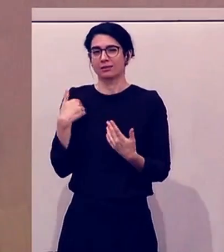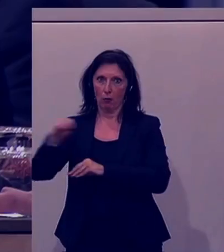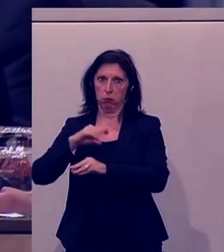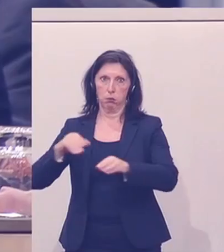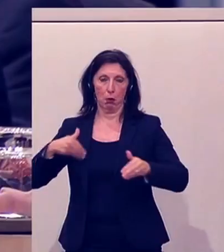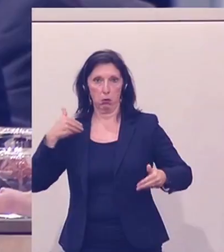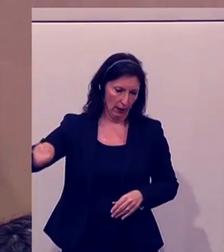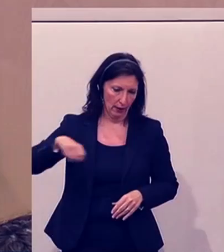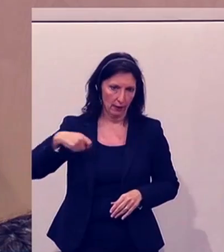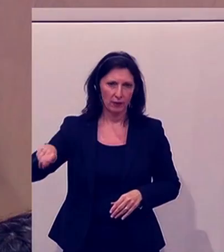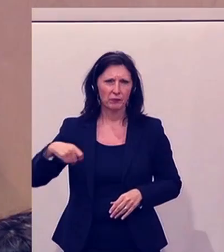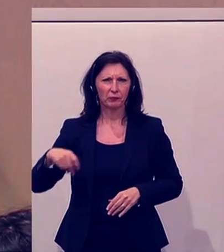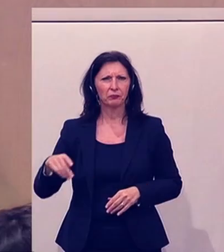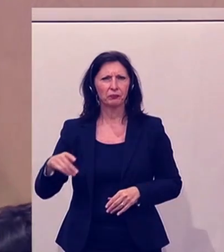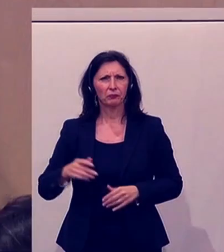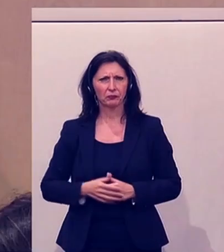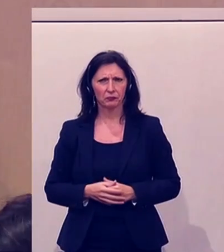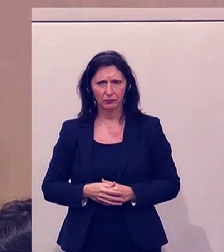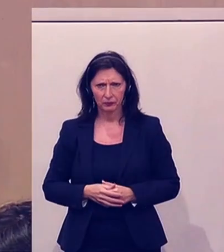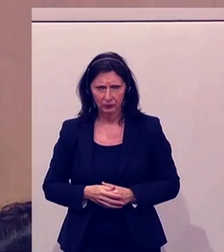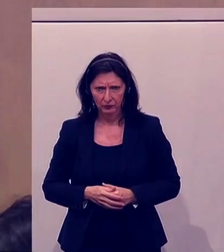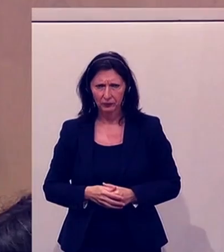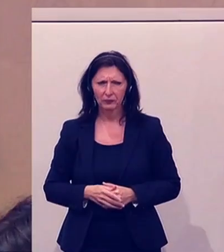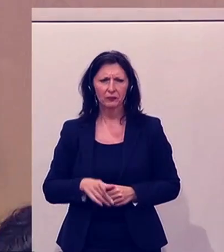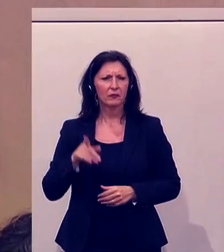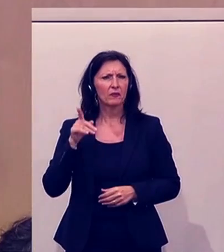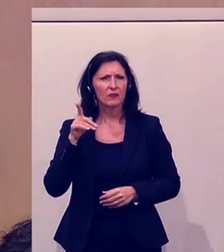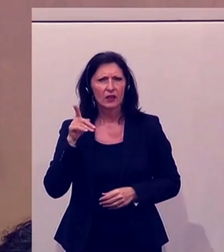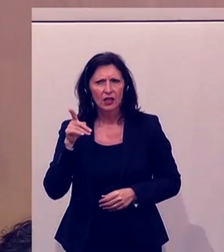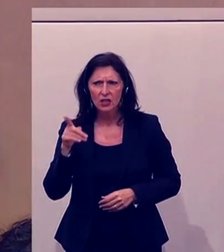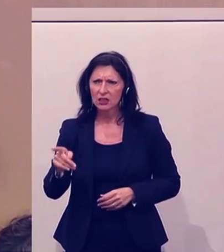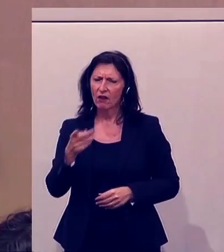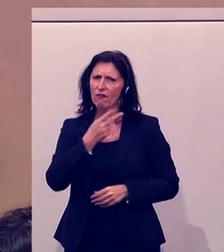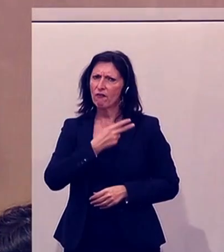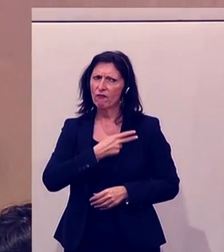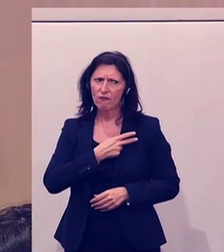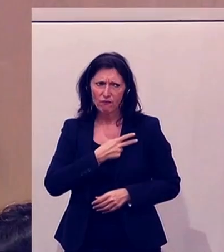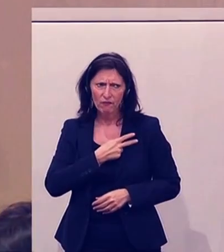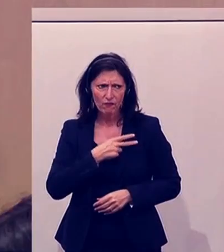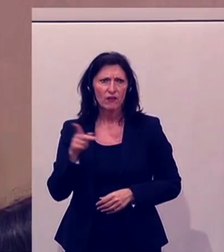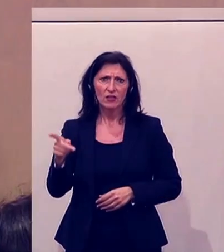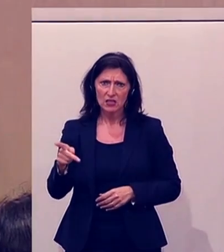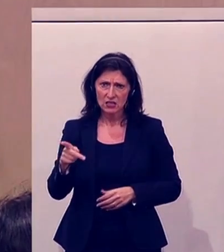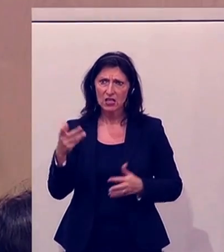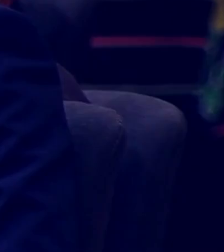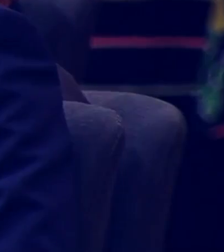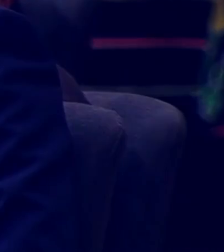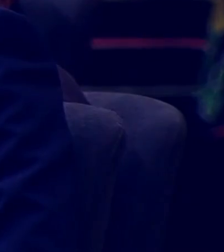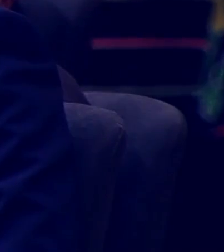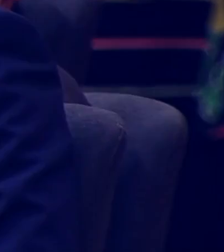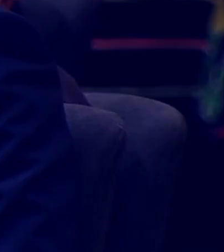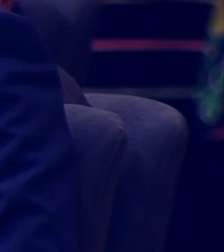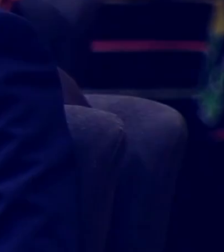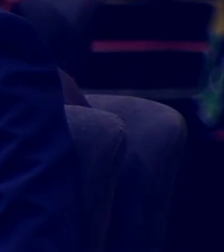gegriffen. Es ist ein schamloser, es ist ein zügelloser und verantwortungsvoller Griff nach Macht. Es